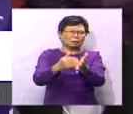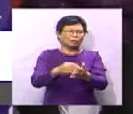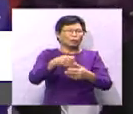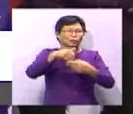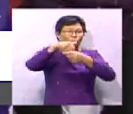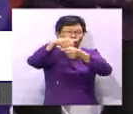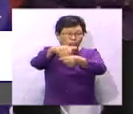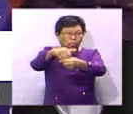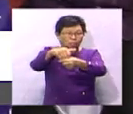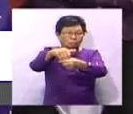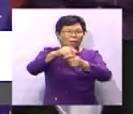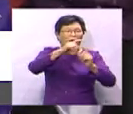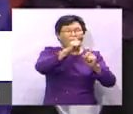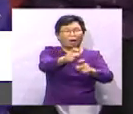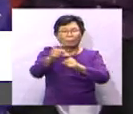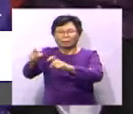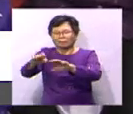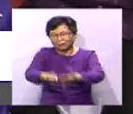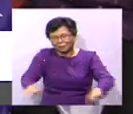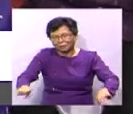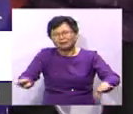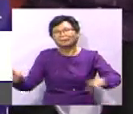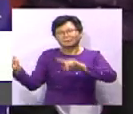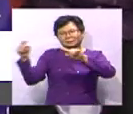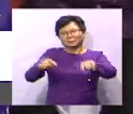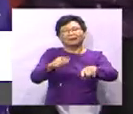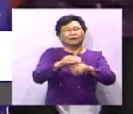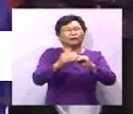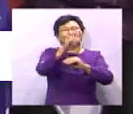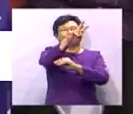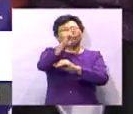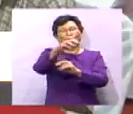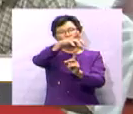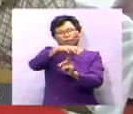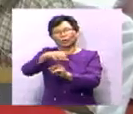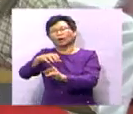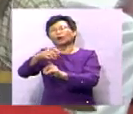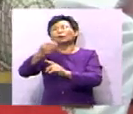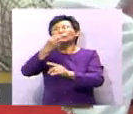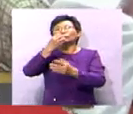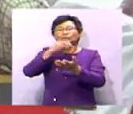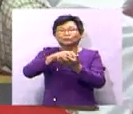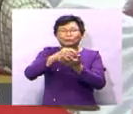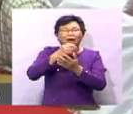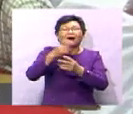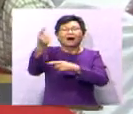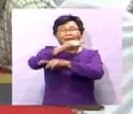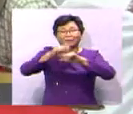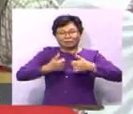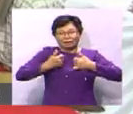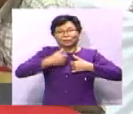Duit raya turut diberikan kepada kanak-kanak yang hadir, manakala lebih 20 gerai juadah tradisional Hari Raya Negeri Johor